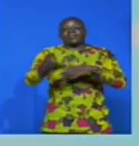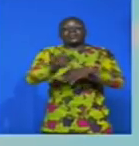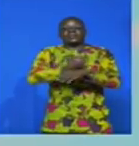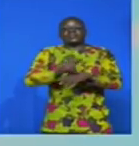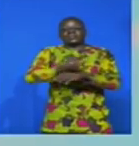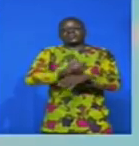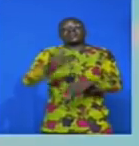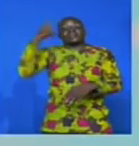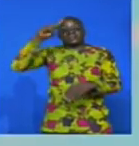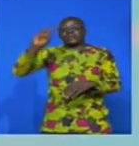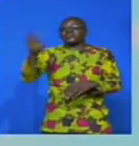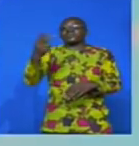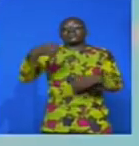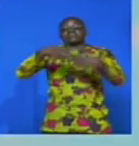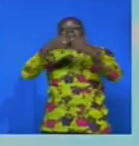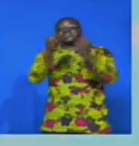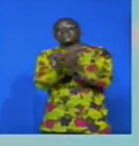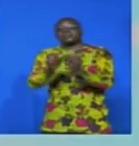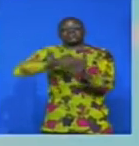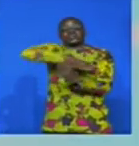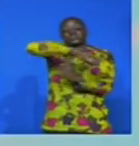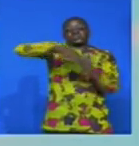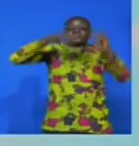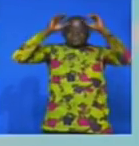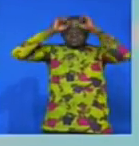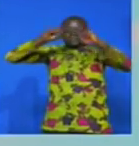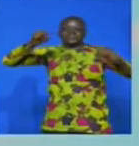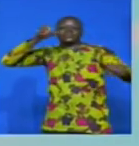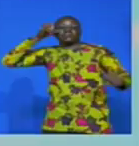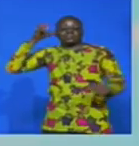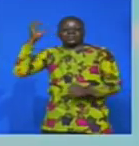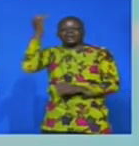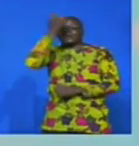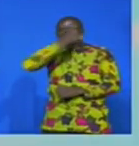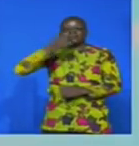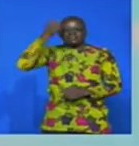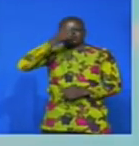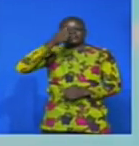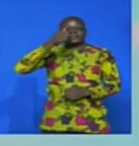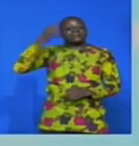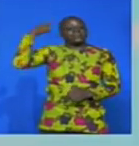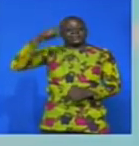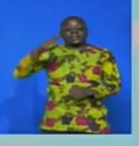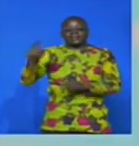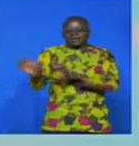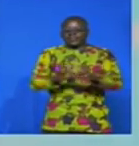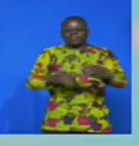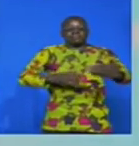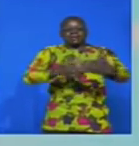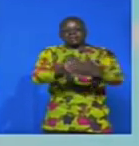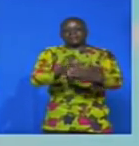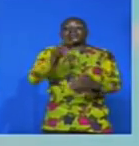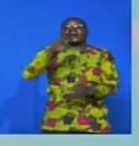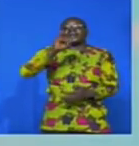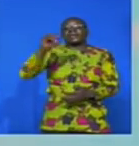constitue la deuxième étape de la tournée du président chinois en Afrique. Xi Jinping a scellé dès son arrivée à Kigali